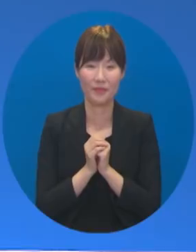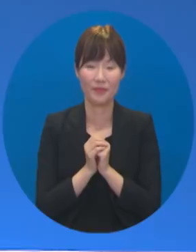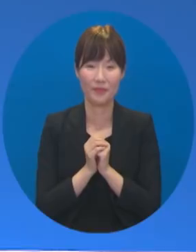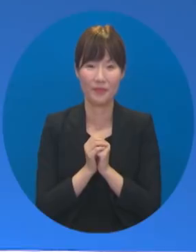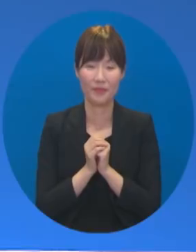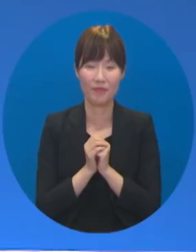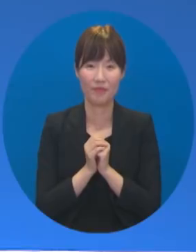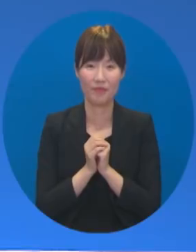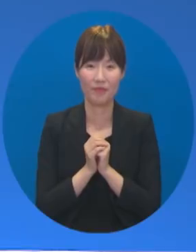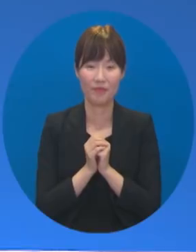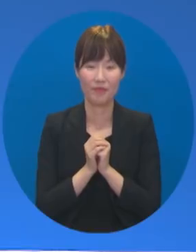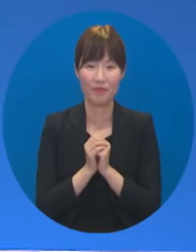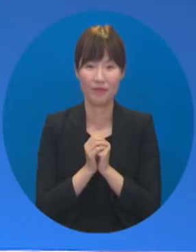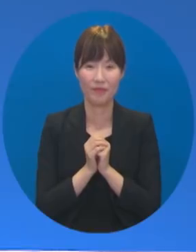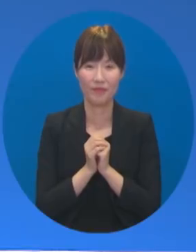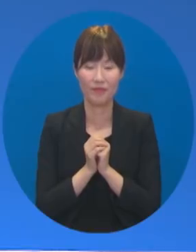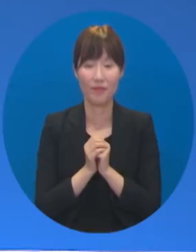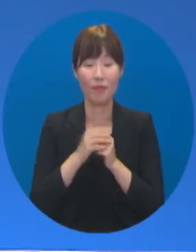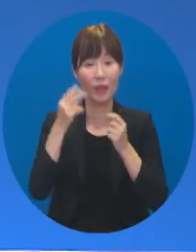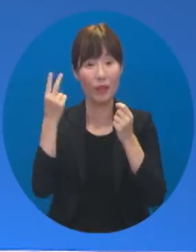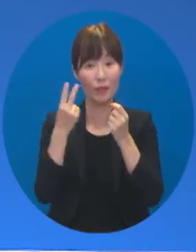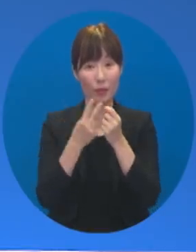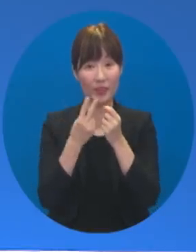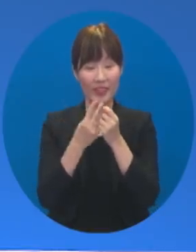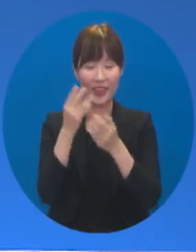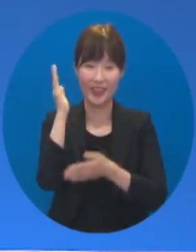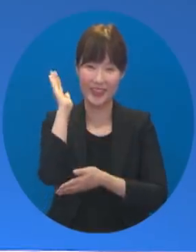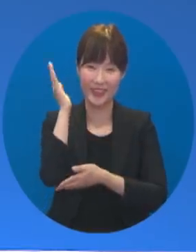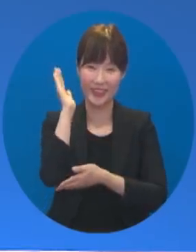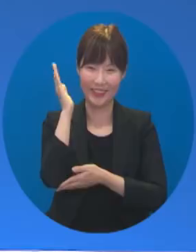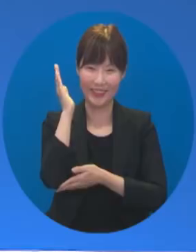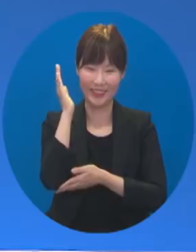두 번째로 또 이야기를 할까 합니다.